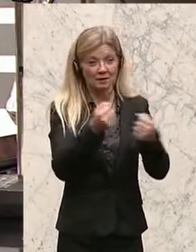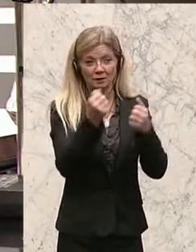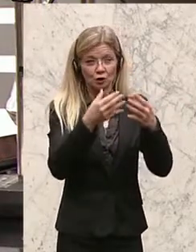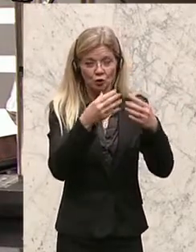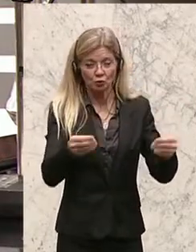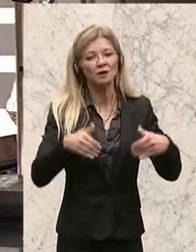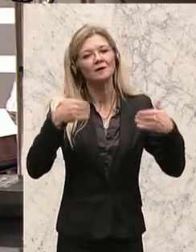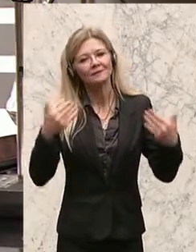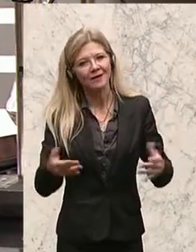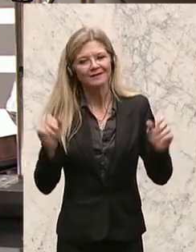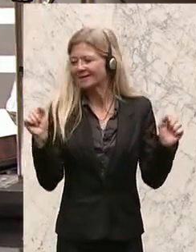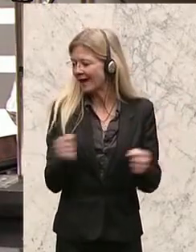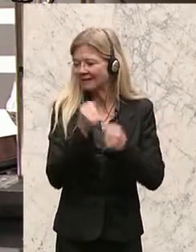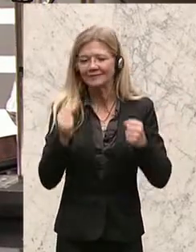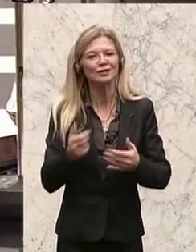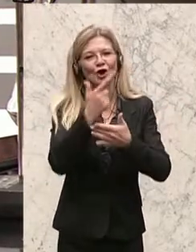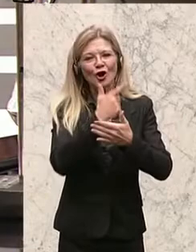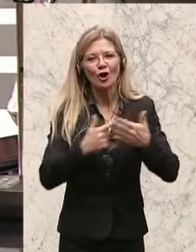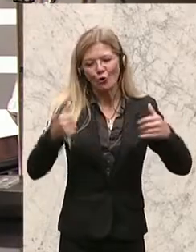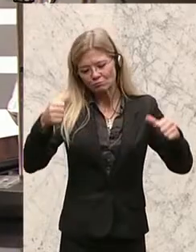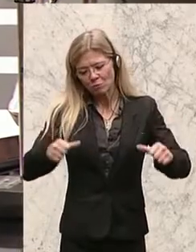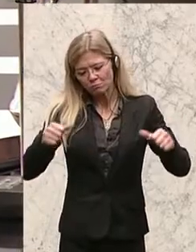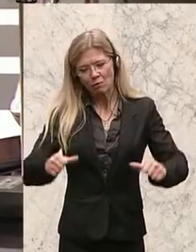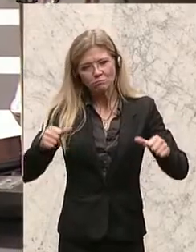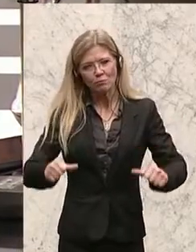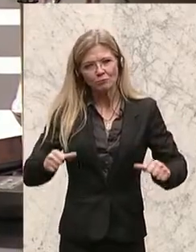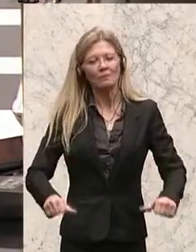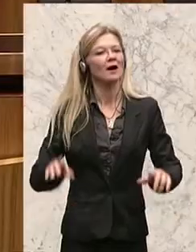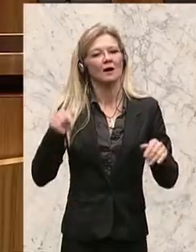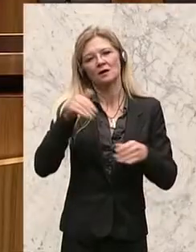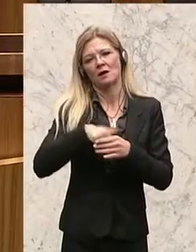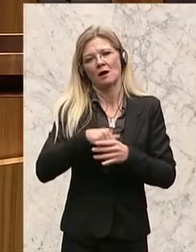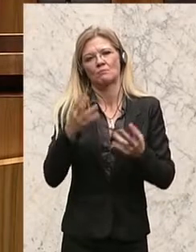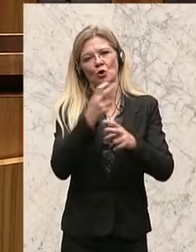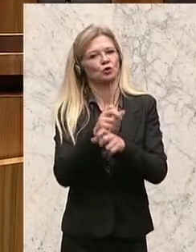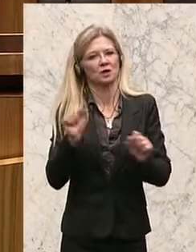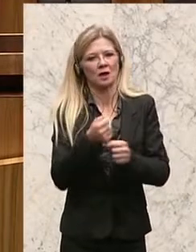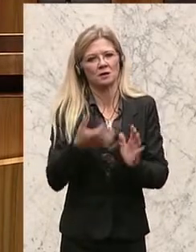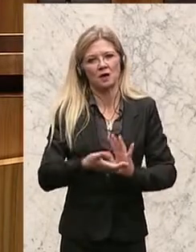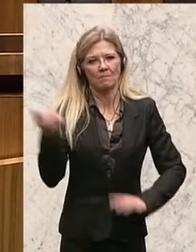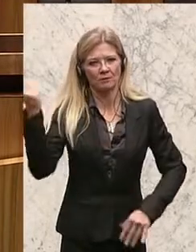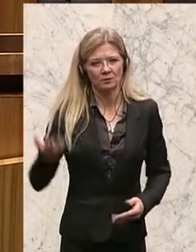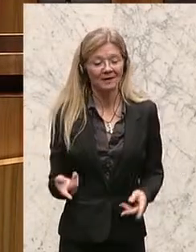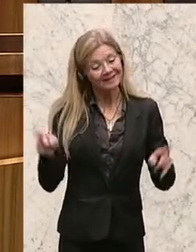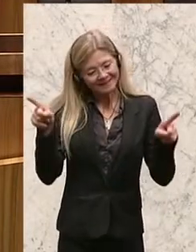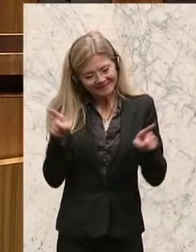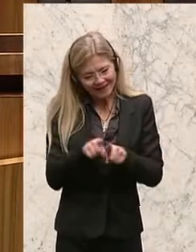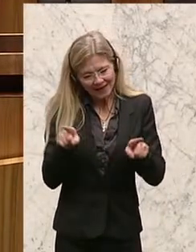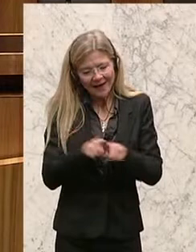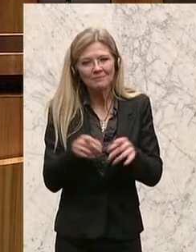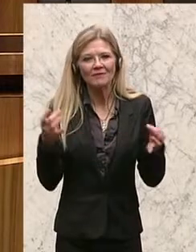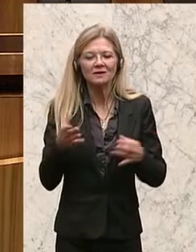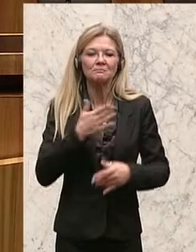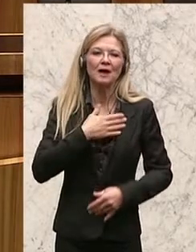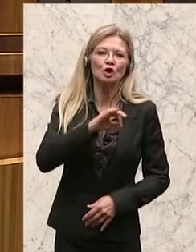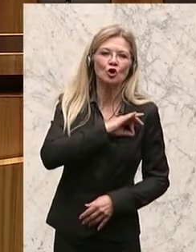werden Sie auch das Lohndumping in Österreich nicht abschaffen können. Und genau in dieselbe Kerbe schließt auch ein Antrag meines Kollegen Herbert